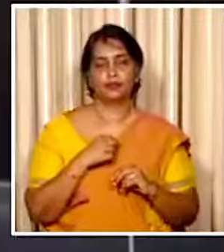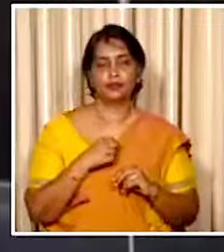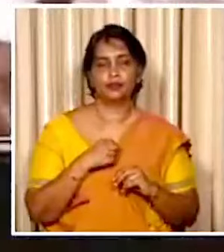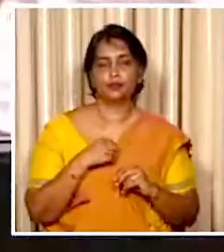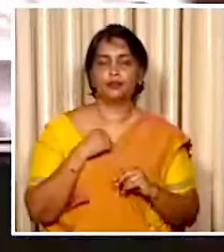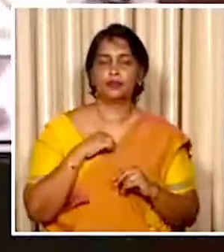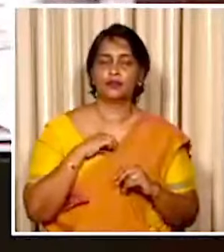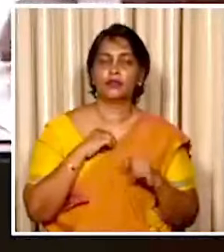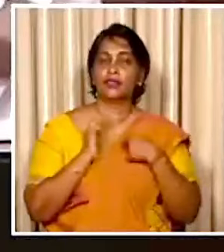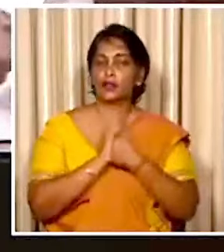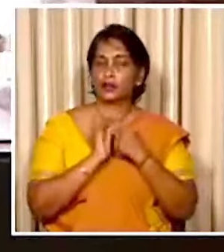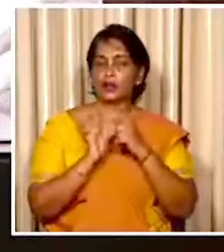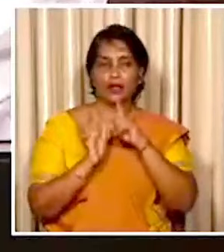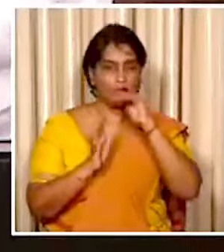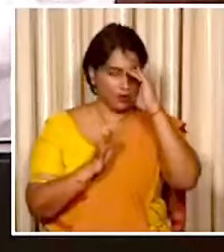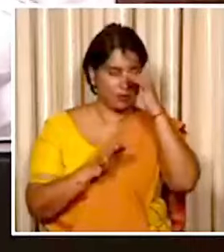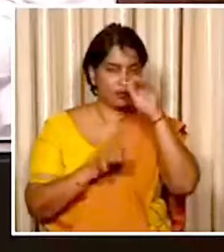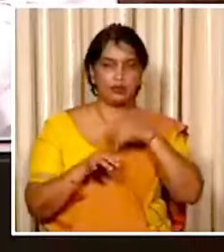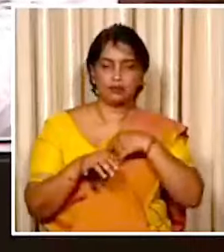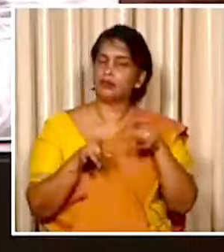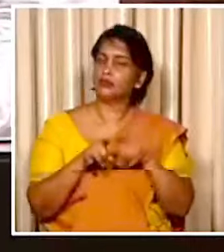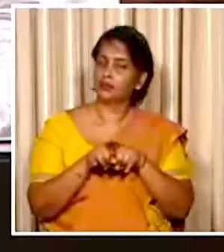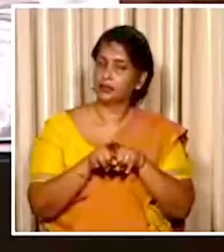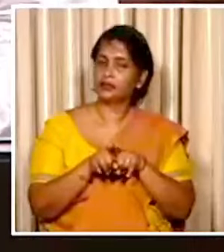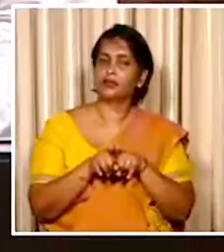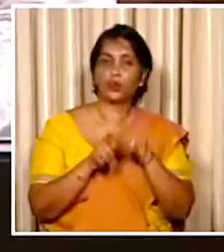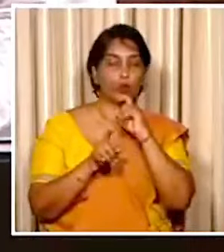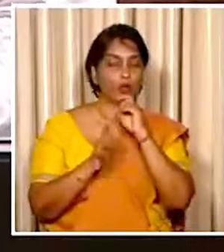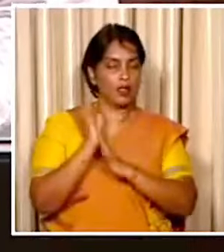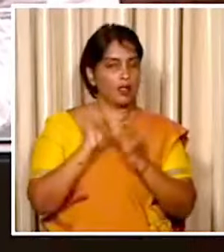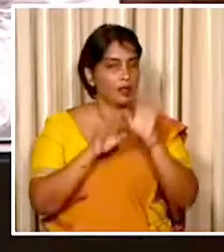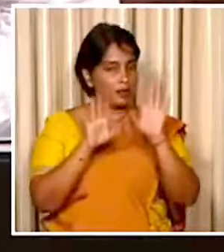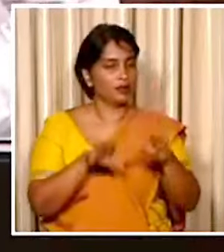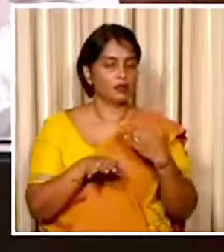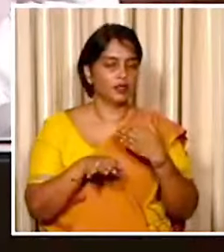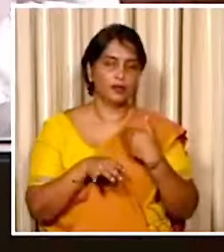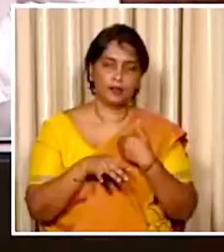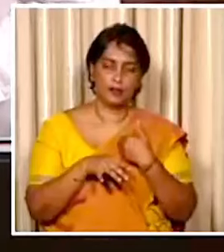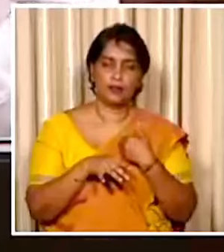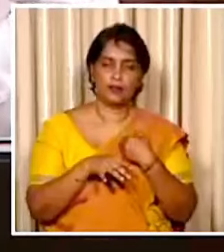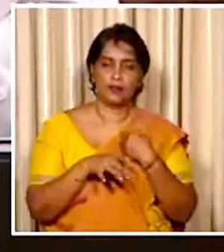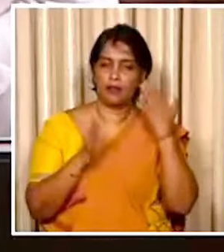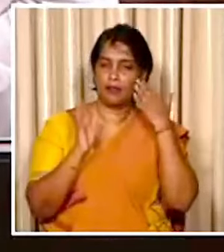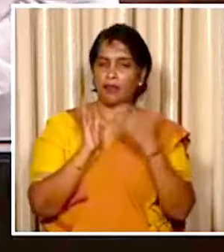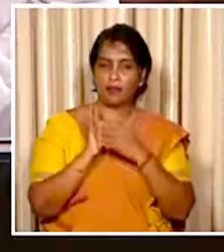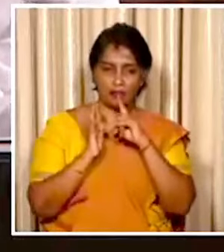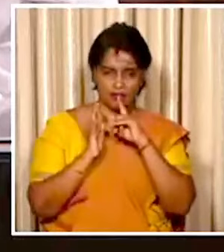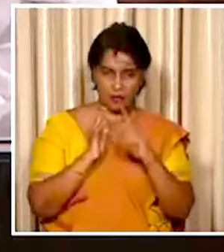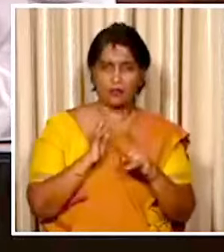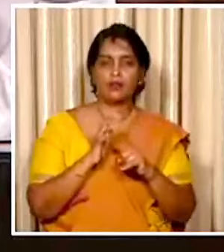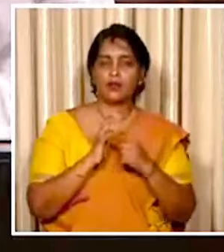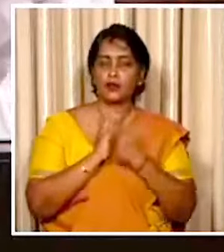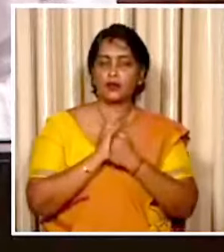ගරු කතානායකතුමනි, සභානායකතුමත් ඉන්න නිසා, එවගේ අපේ අධිකරණ ඇමතුමත් ඉන්න නිසා මම මේ කාරණේ මතු කරන්නේ. විශේෂයෙන්